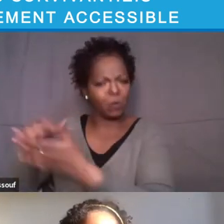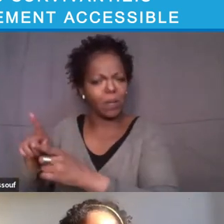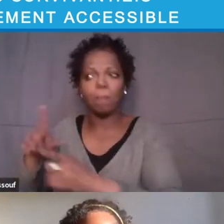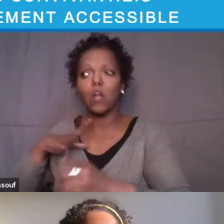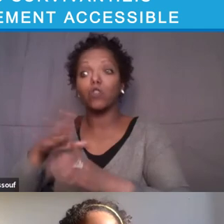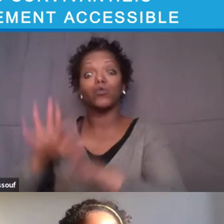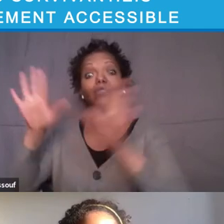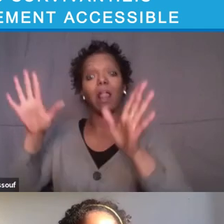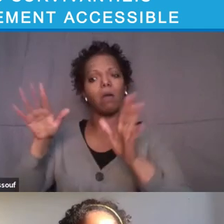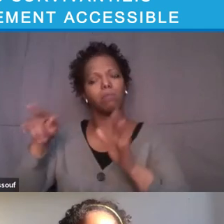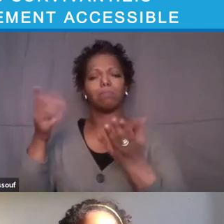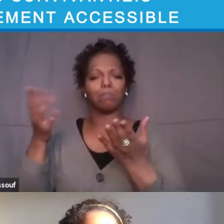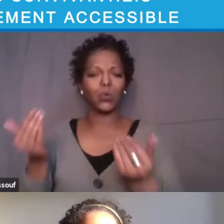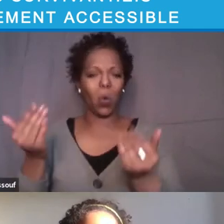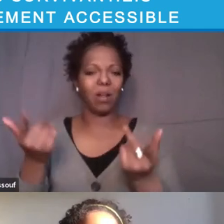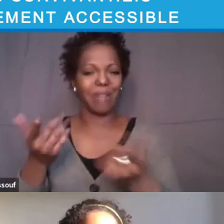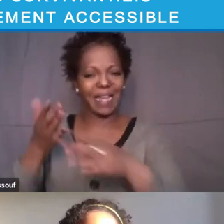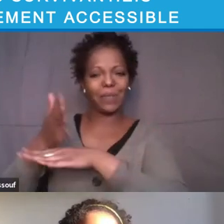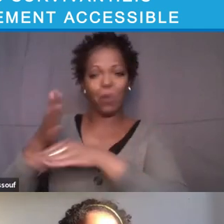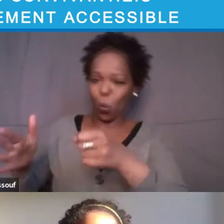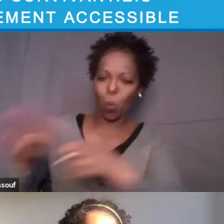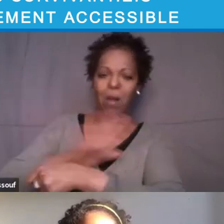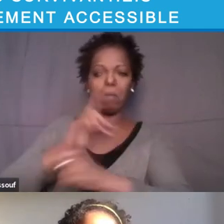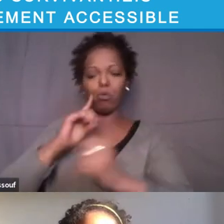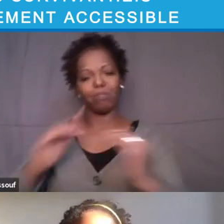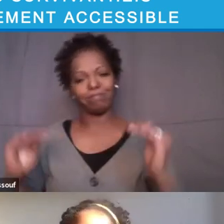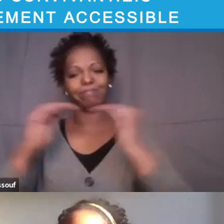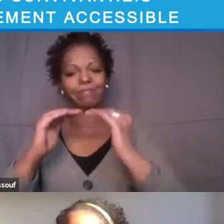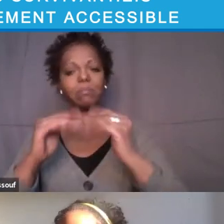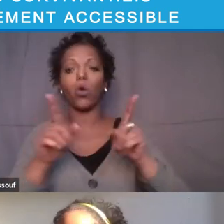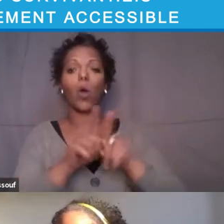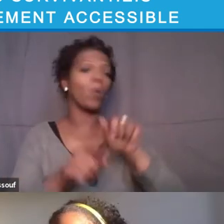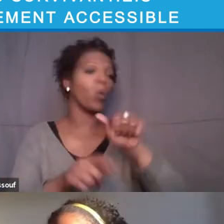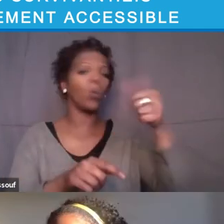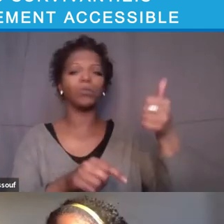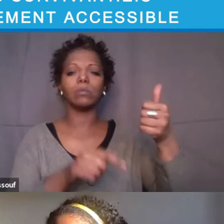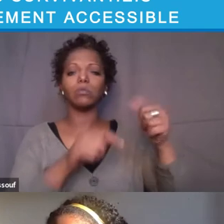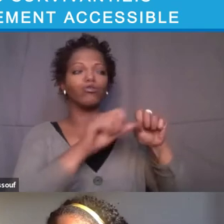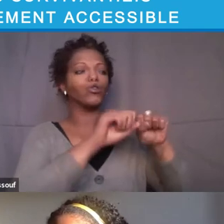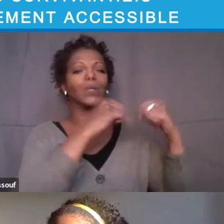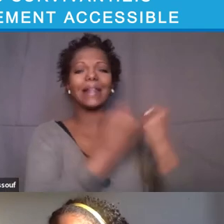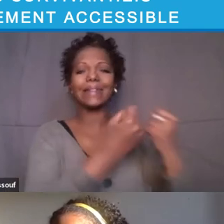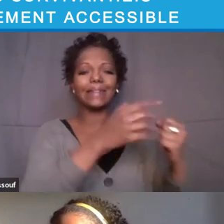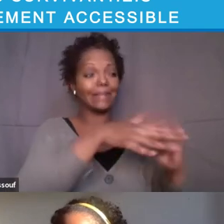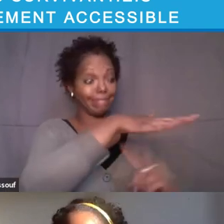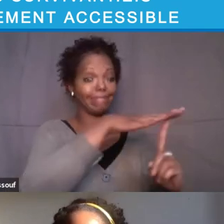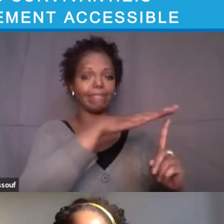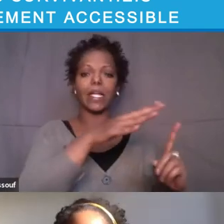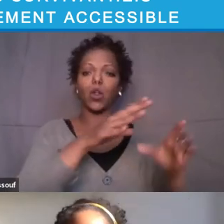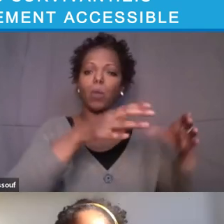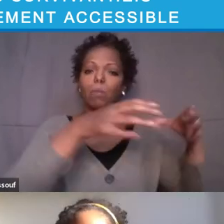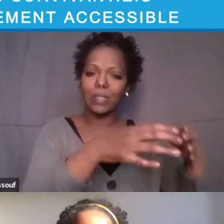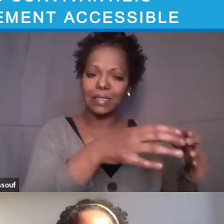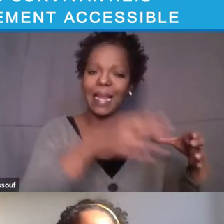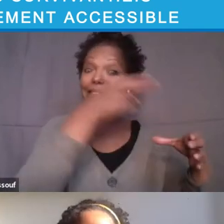accessible, autant les femmes que les hommes. Mais le besoin est surtout pour les femmes pour qu'ils arrivent à une justice